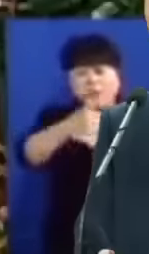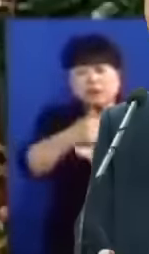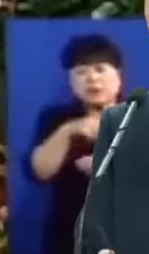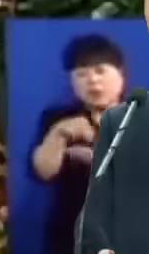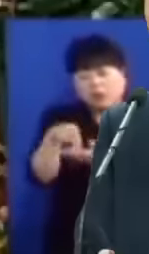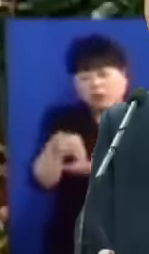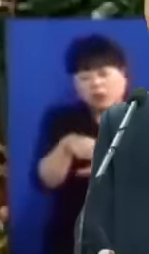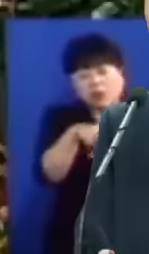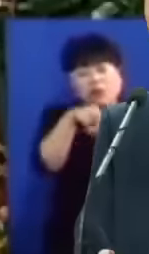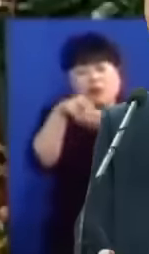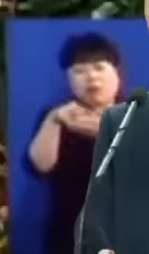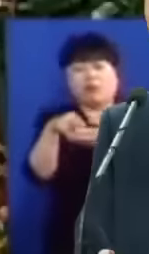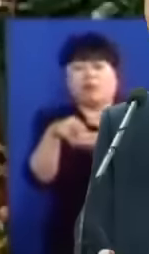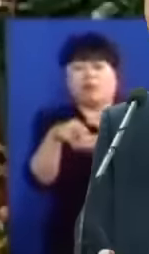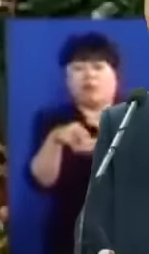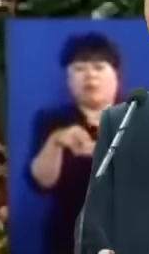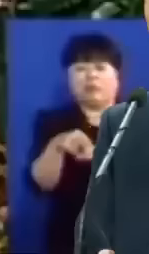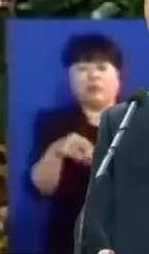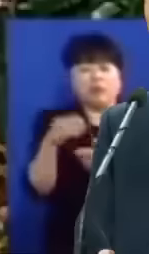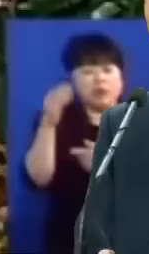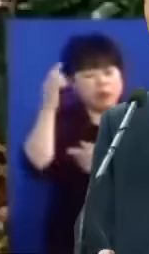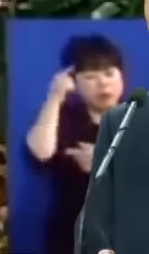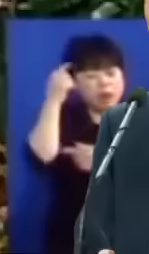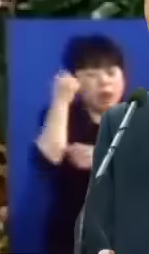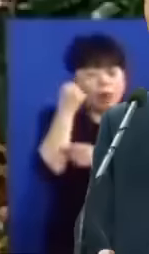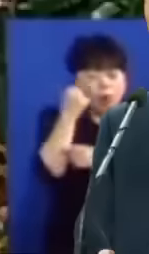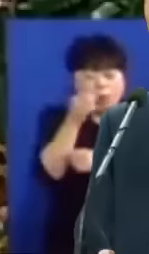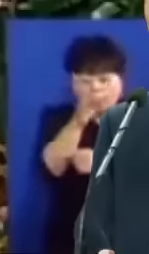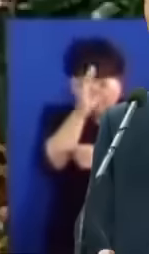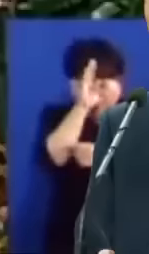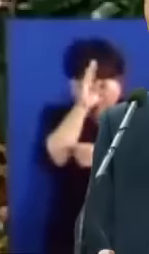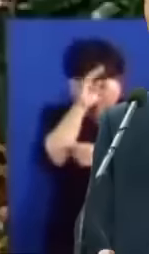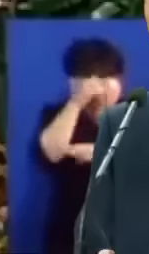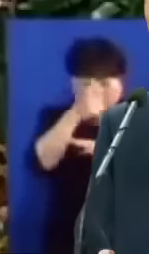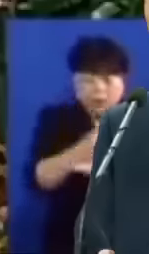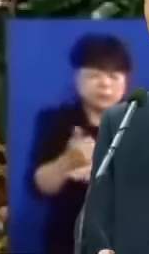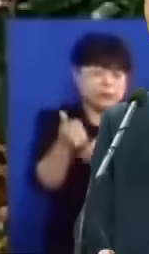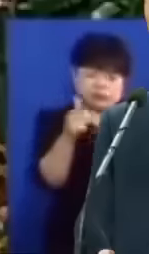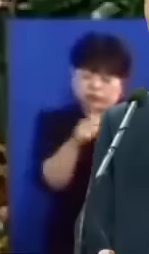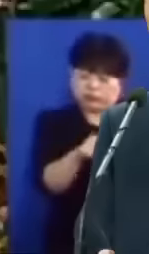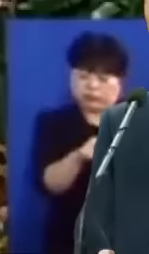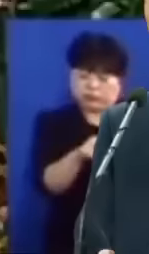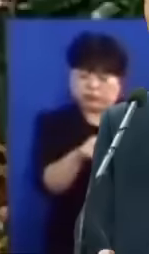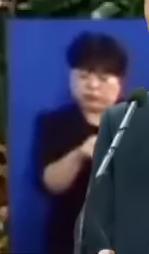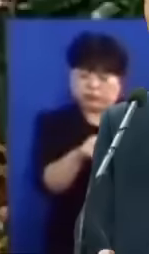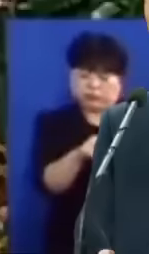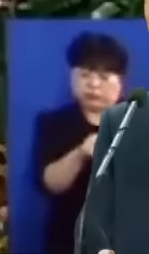고독하게 홀로 있다가 뇌종양으로 비참하게 인생을 마감했습니다.